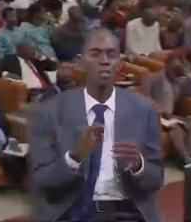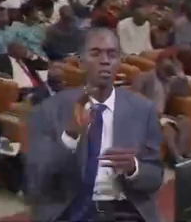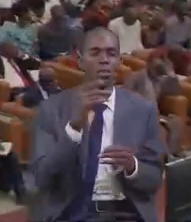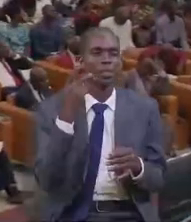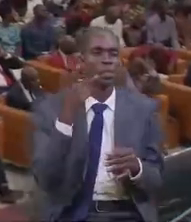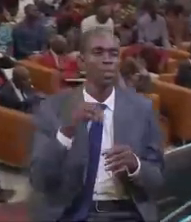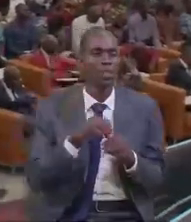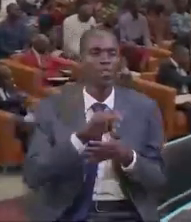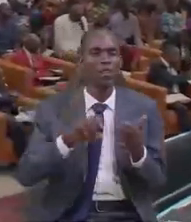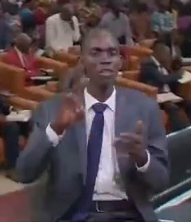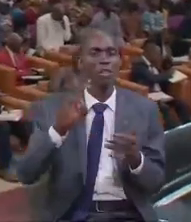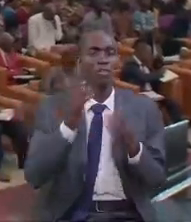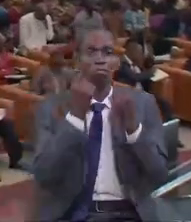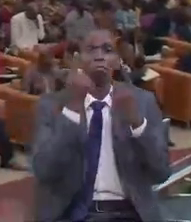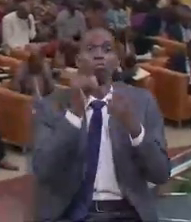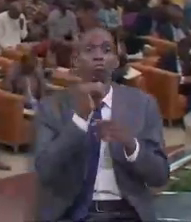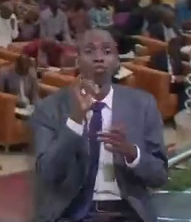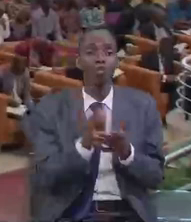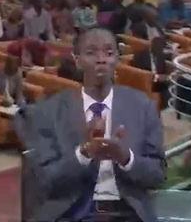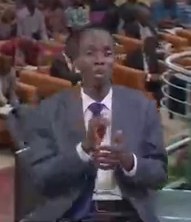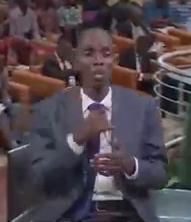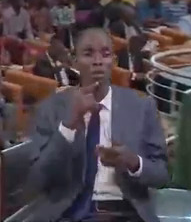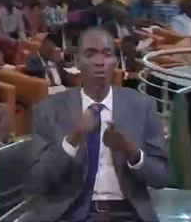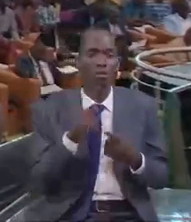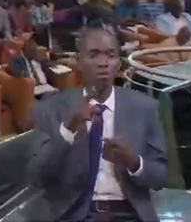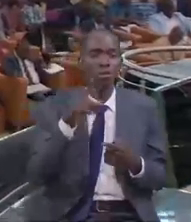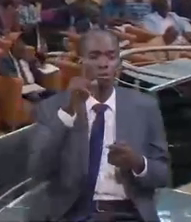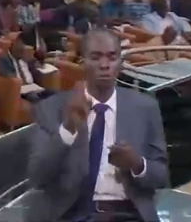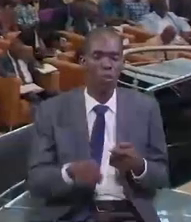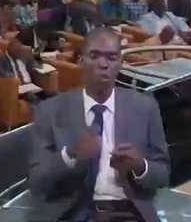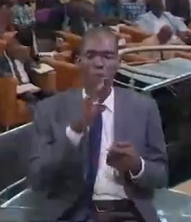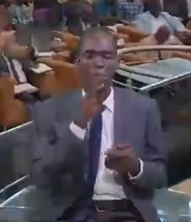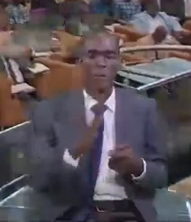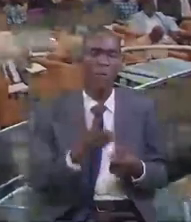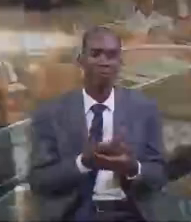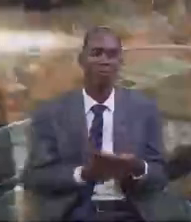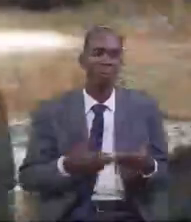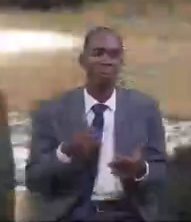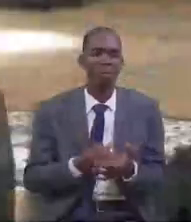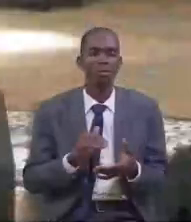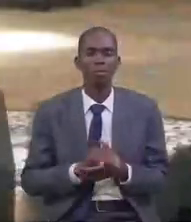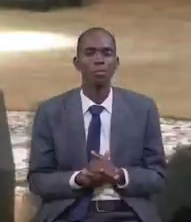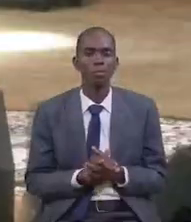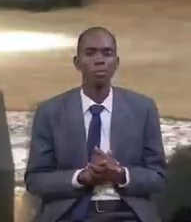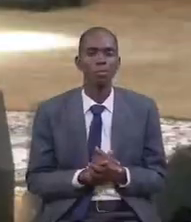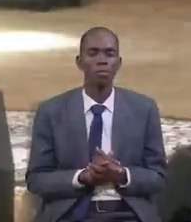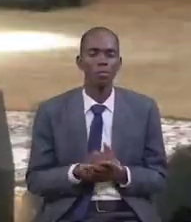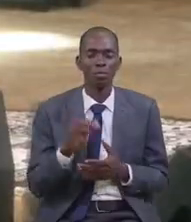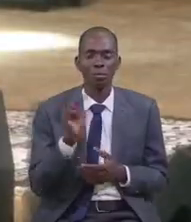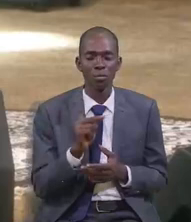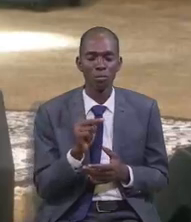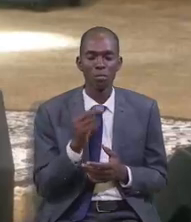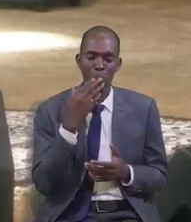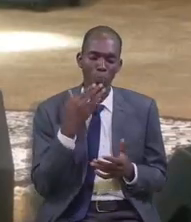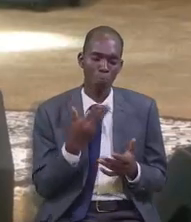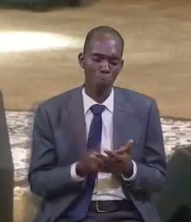ce qui est né de l'esprit est esprit. Ce qui est né de la chair est chair, ce qui est né de l'esprit est esprit. Ne t'étonne pas que je t'ai dit, il faut que